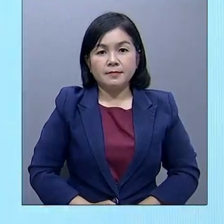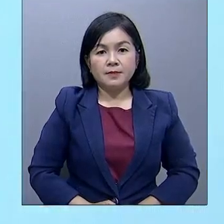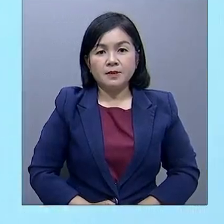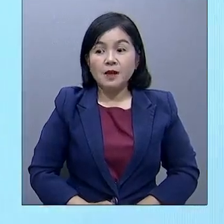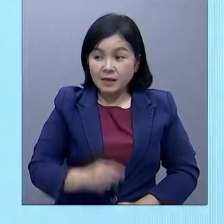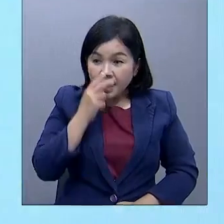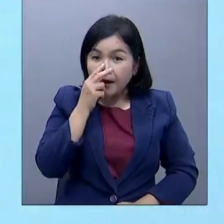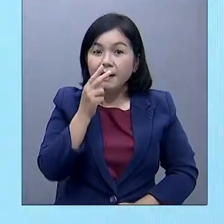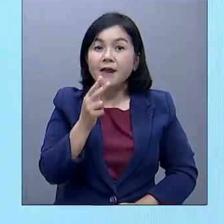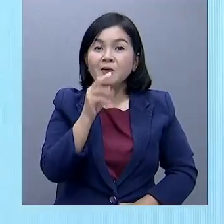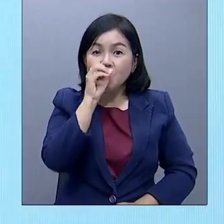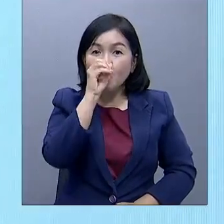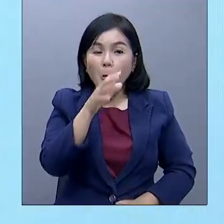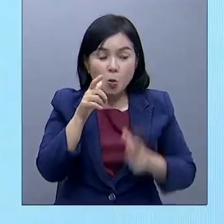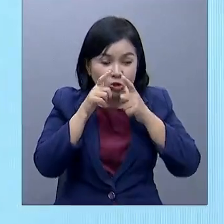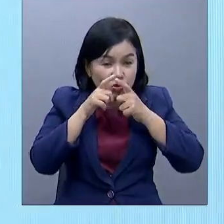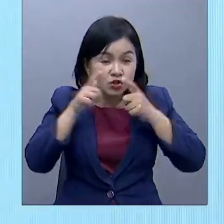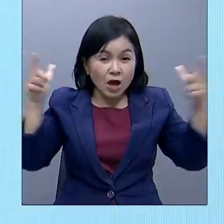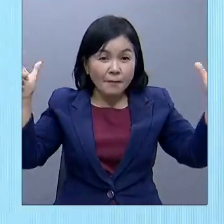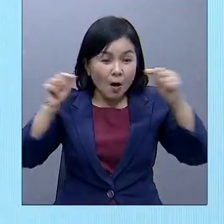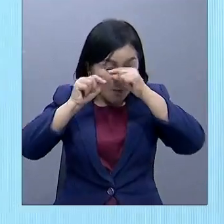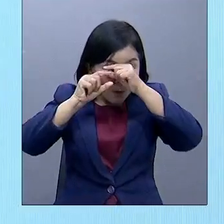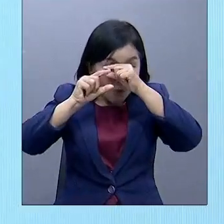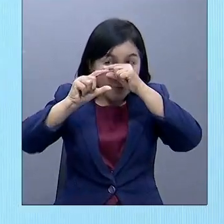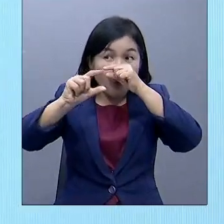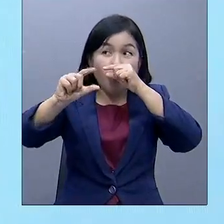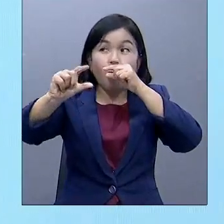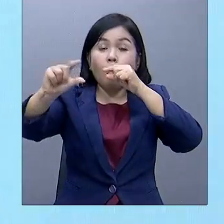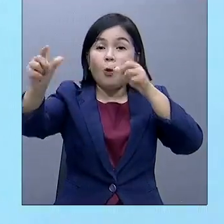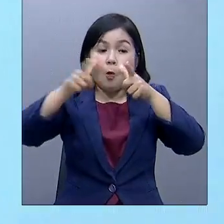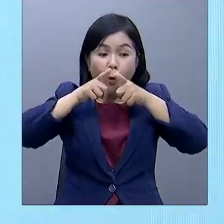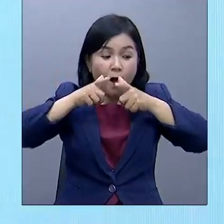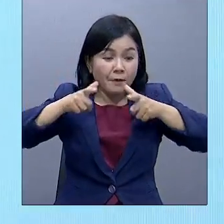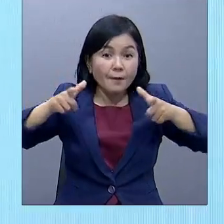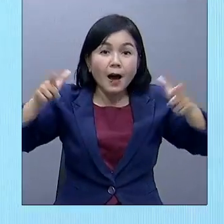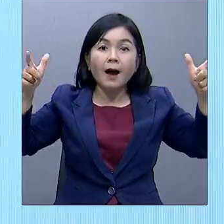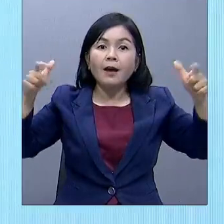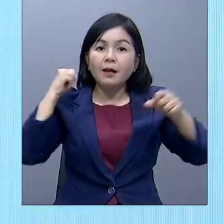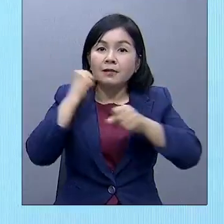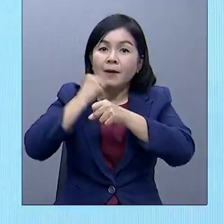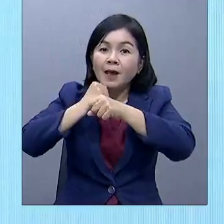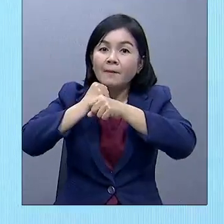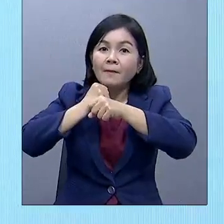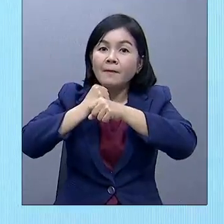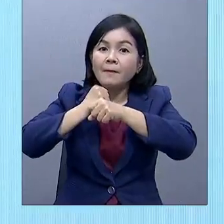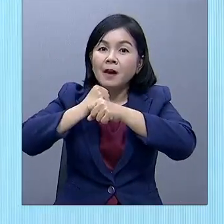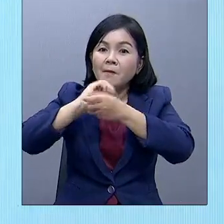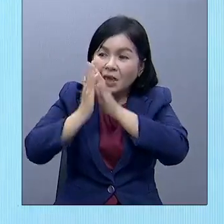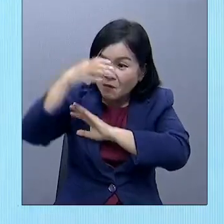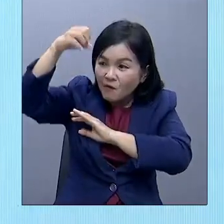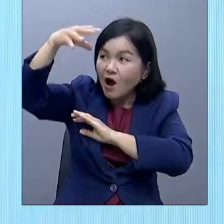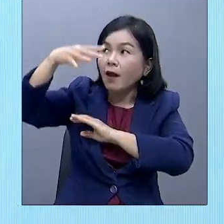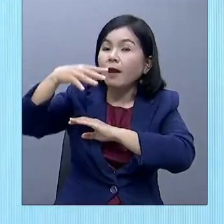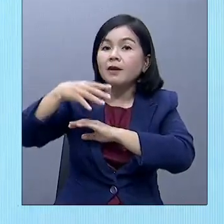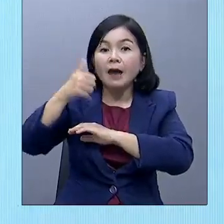โอ้โหต้องบอกเลยนะครับว่าใหญ่สุดลูกหูลูกตาแล้วก็กว้างมากเลยนะครับนอกเหนือจากแหล่งพลังงานแล้วก็ยังเป็นสถานที่ท่องเที่ยวด้วยเหมือนกันครับคุณผู้ชมครับช่วงท้